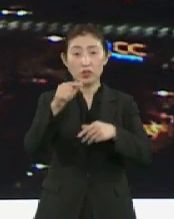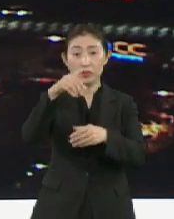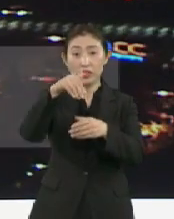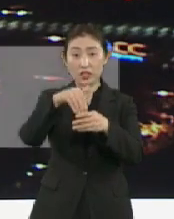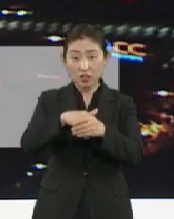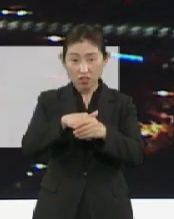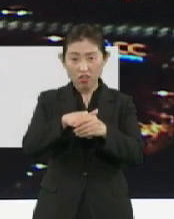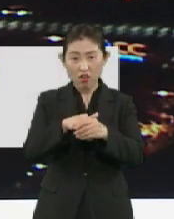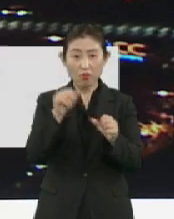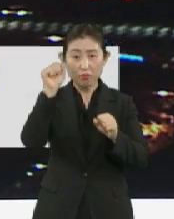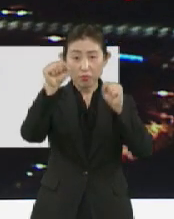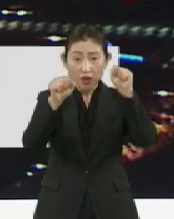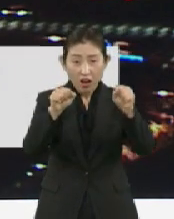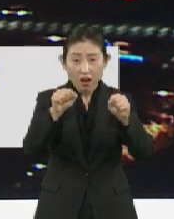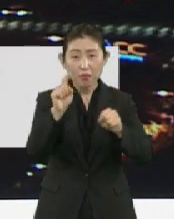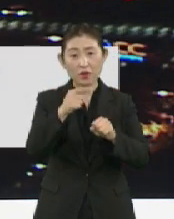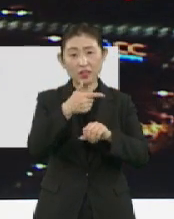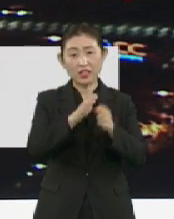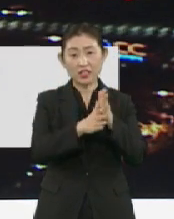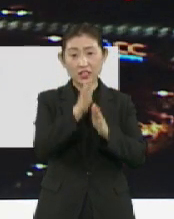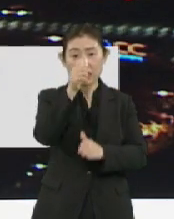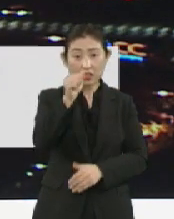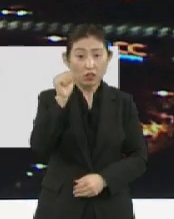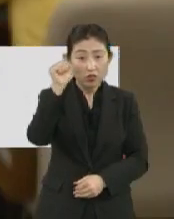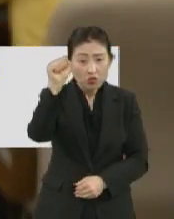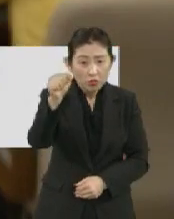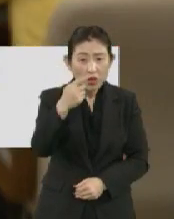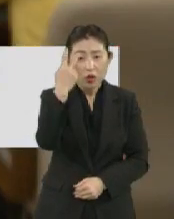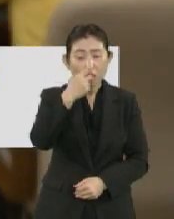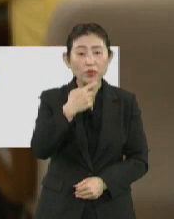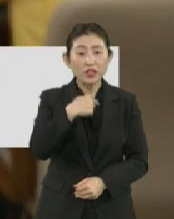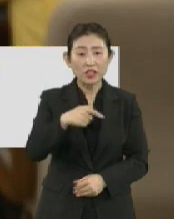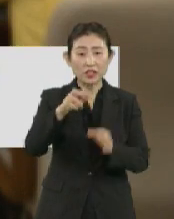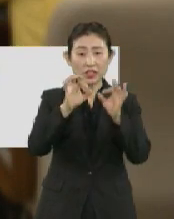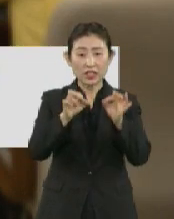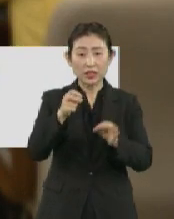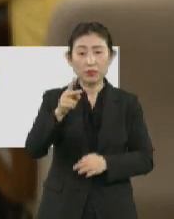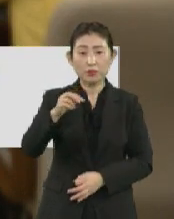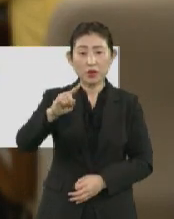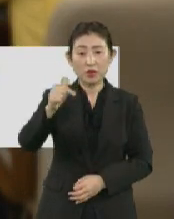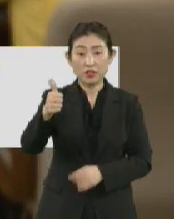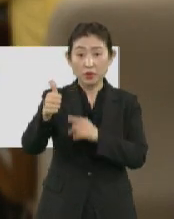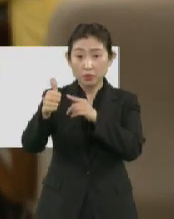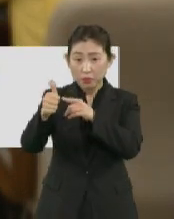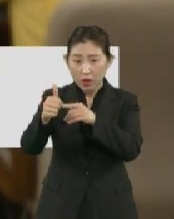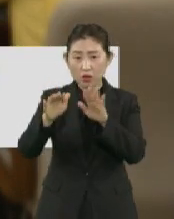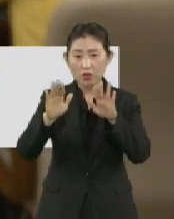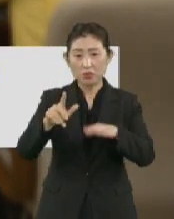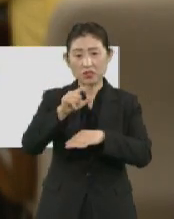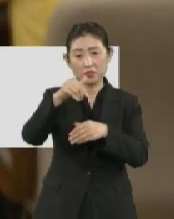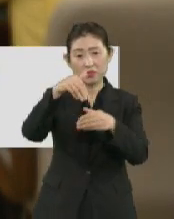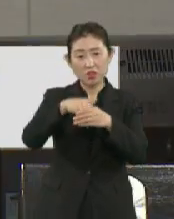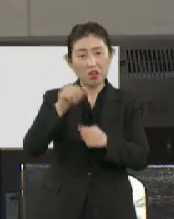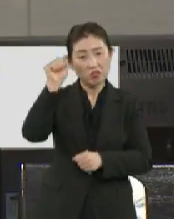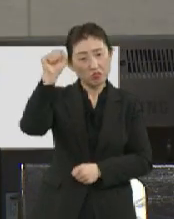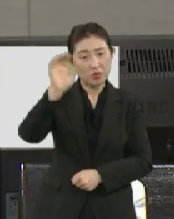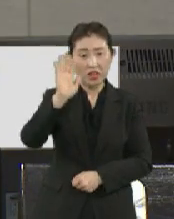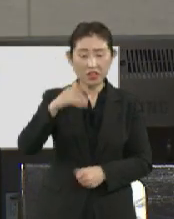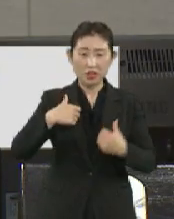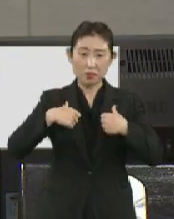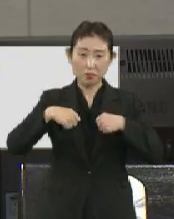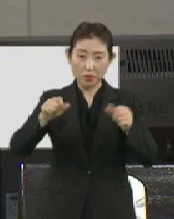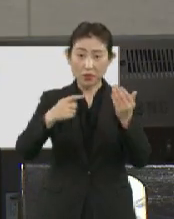6월 지방선거에서 무주공산 인 당진 시장 출마를 검토했던 김명선 충남도의회 의장 2 이번 지방선거에